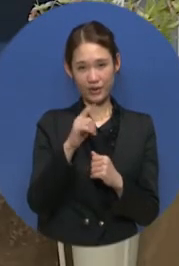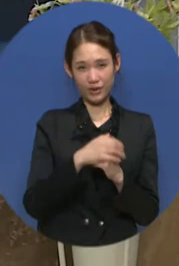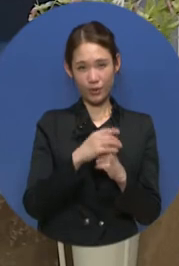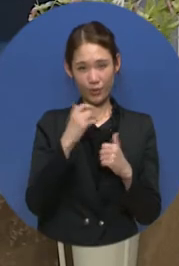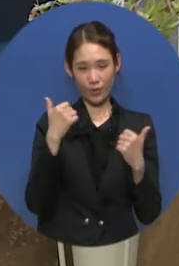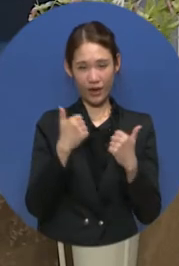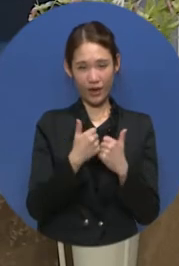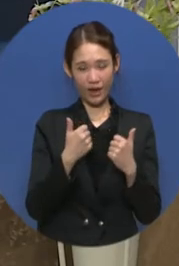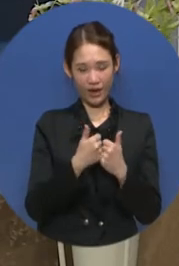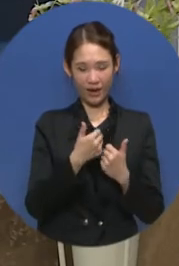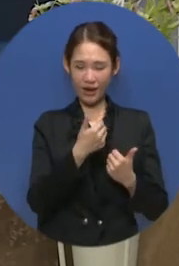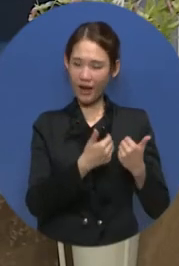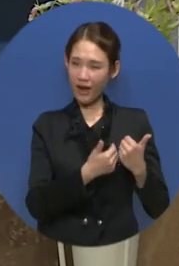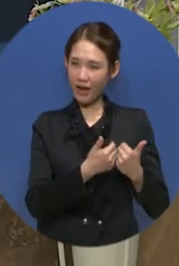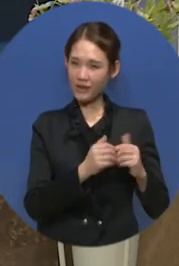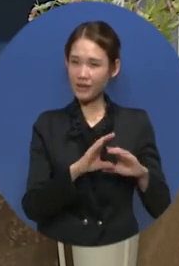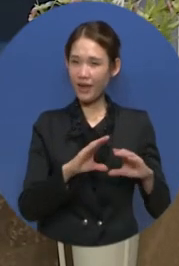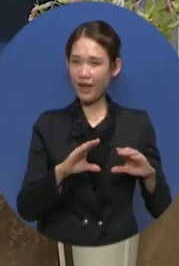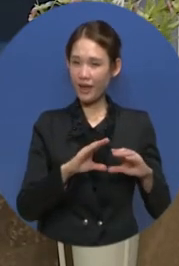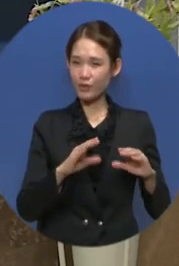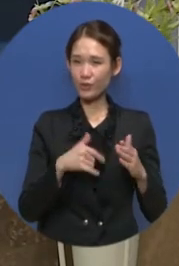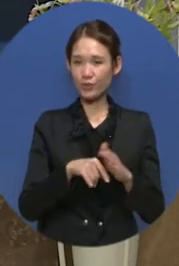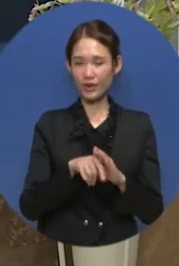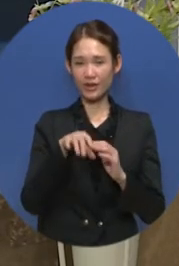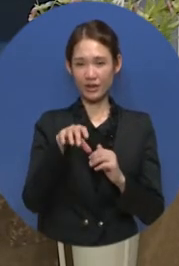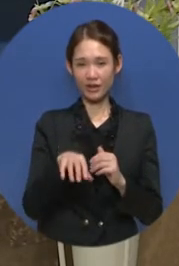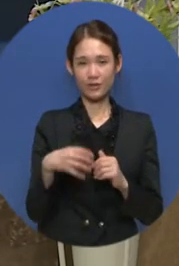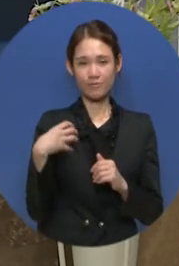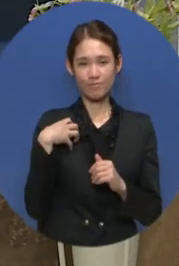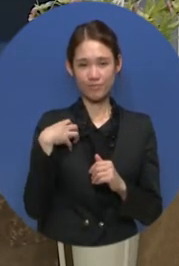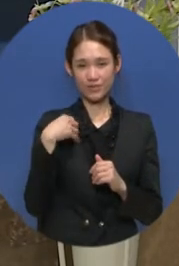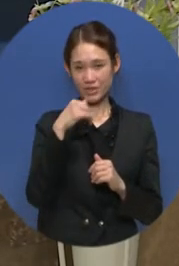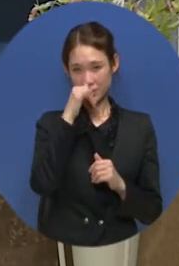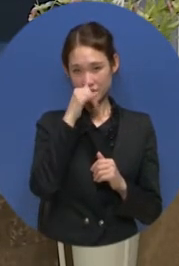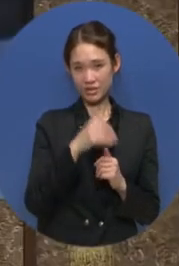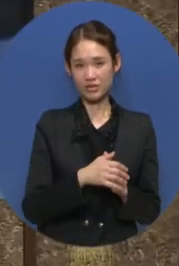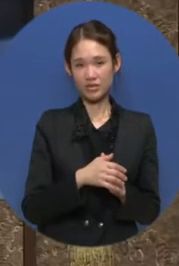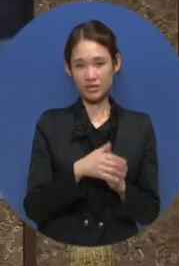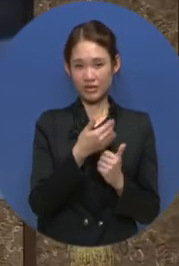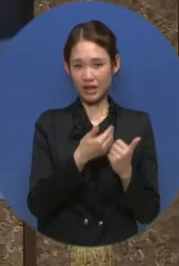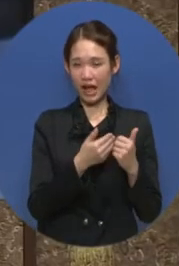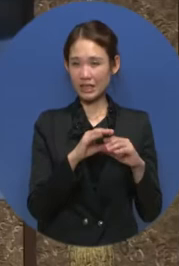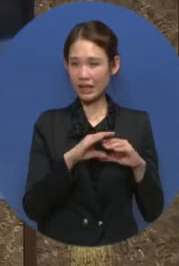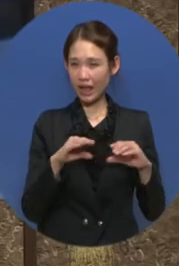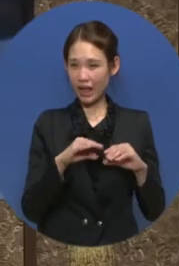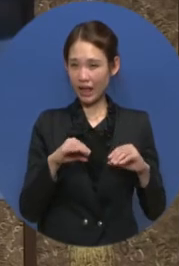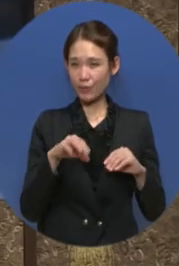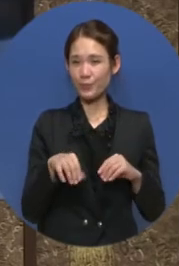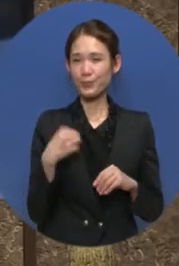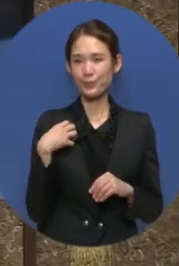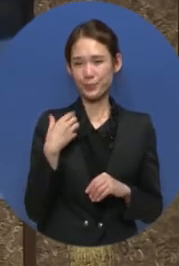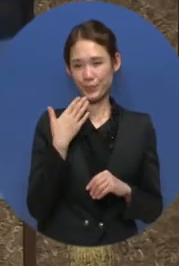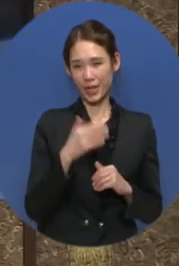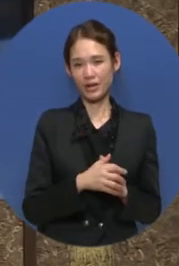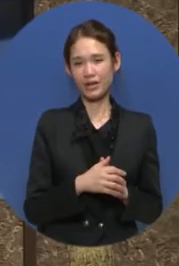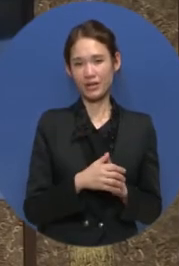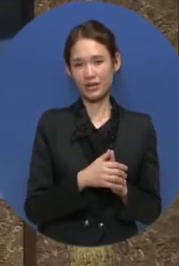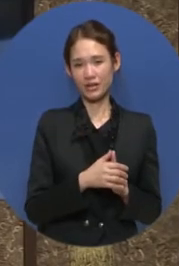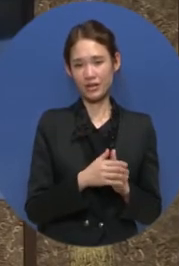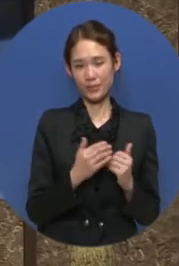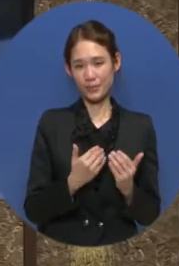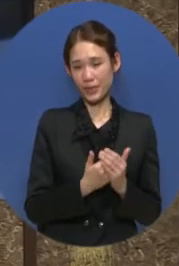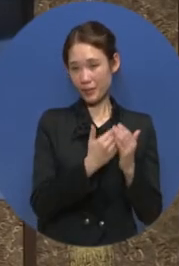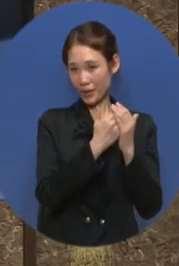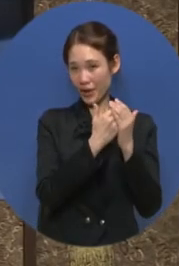회의가 네. 갈등 해소를 할 수 있는 좀 장이 되는 역할을 네, 하고 있네요. 갈등 해소의 장도 되죠. 또 갈등할 수 있는 이제